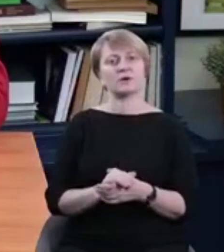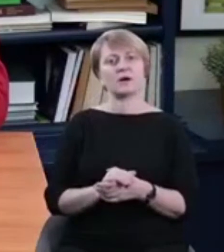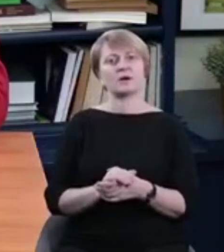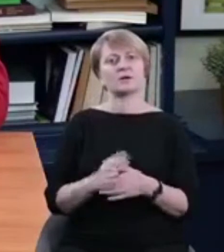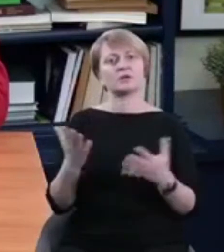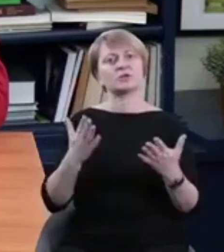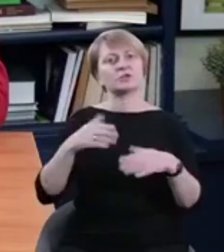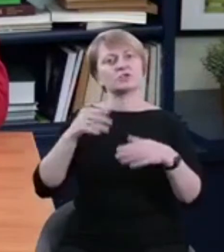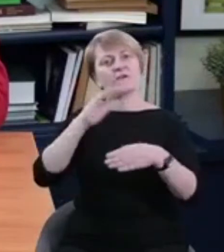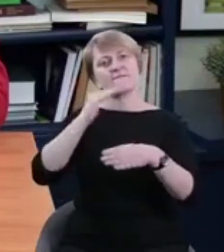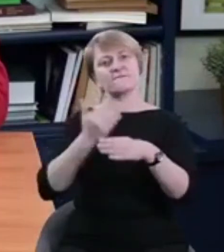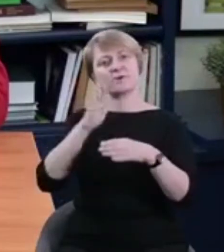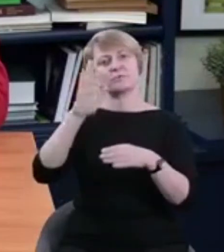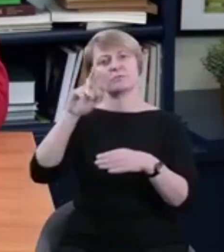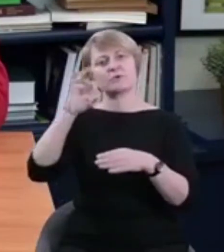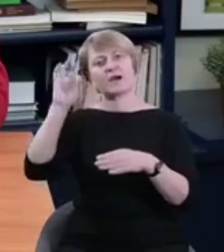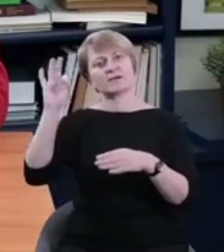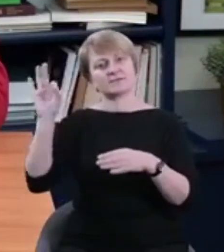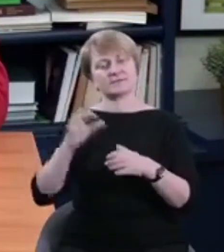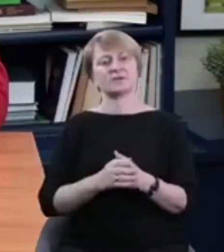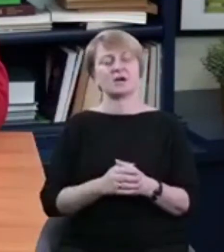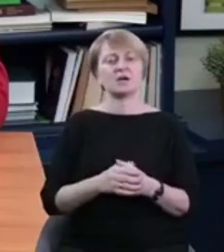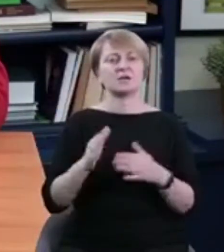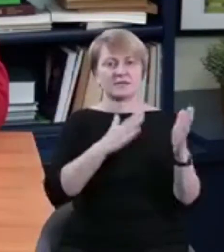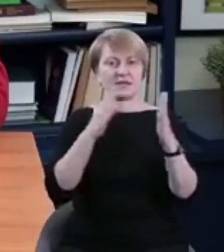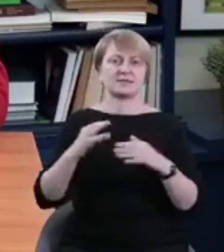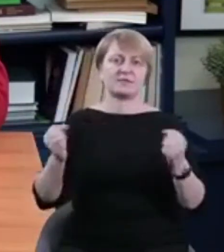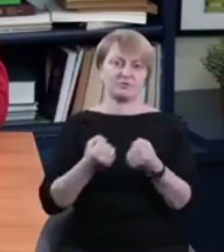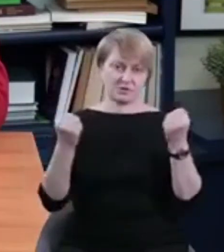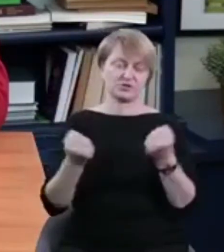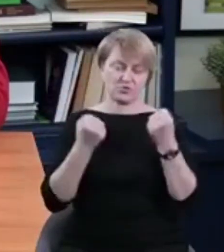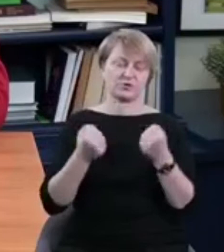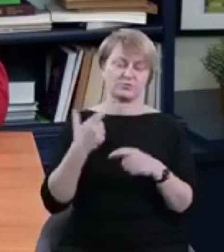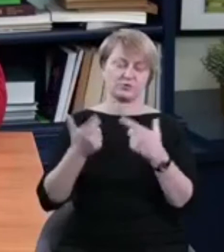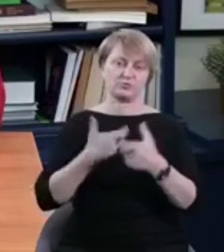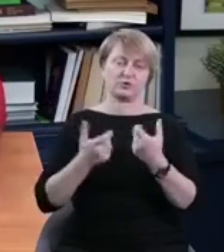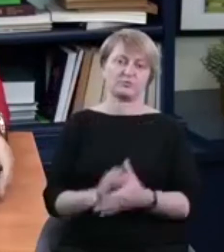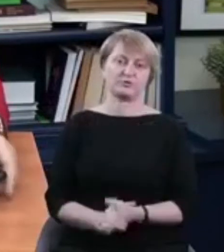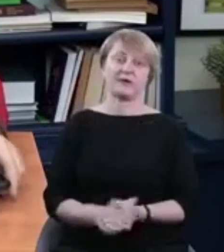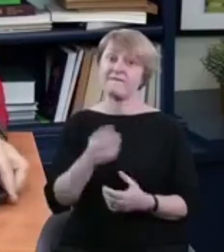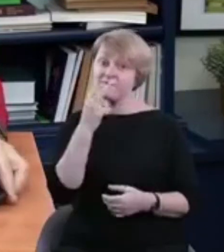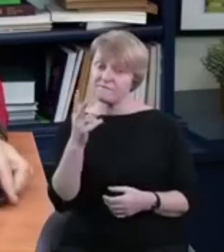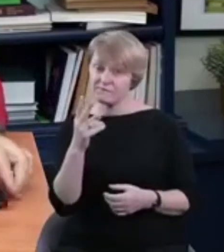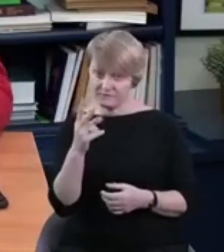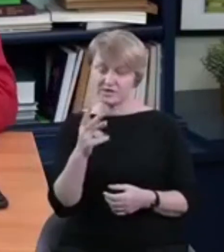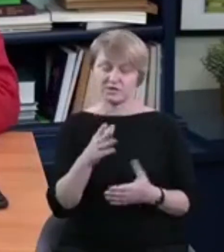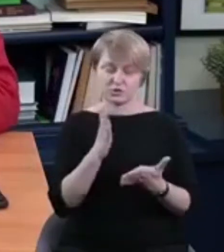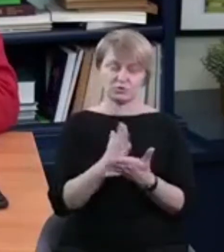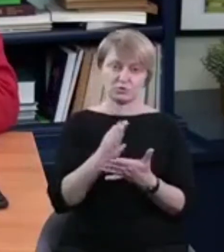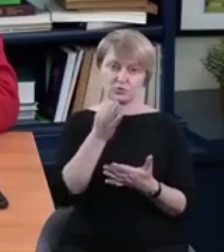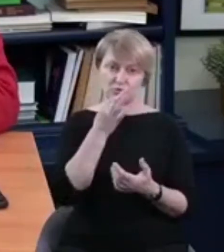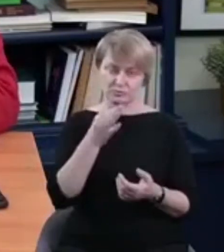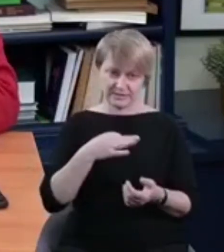więc tak jak mówię kolejne działania będziemy też też też podejmować widzę wasze pytania ponownie na komputerze